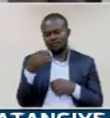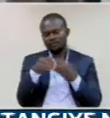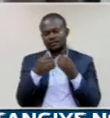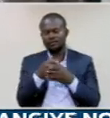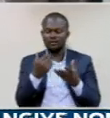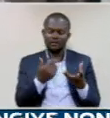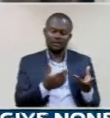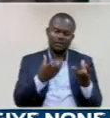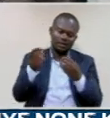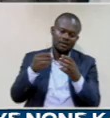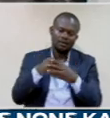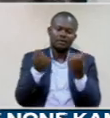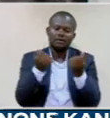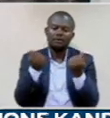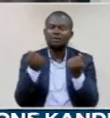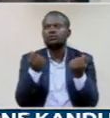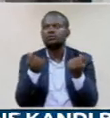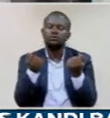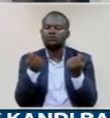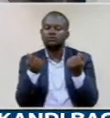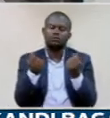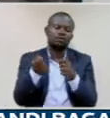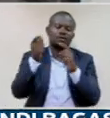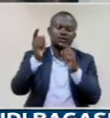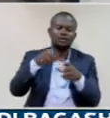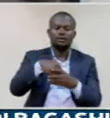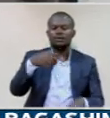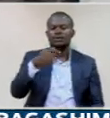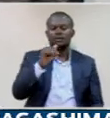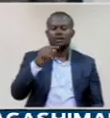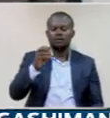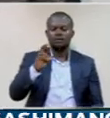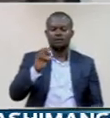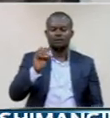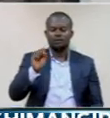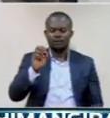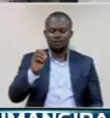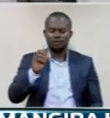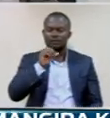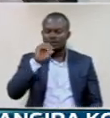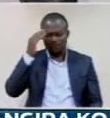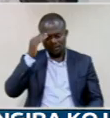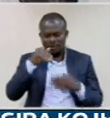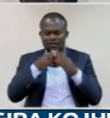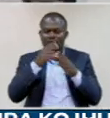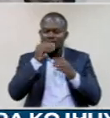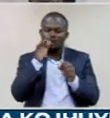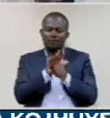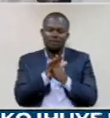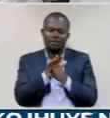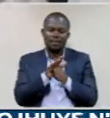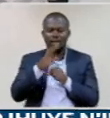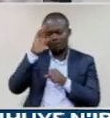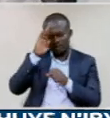ndabatwara rero tugeze mu giporoso umwe aragiye gusigara mu giporoso sinzi ibintu bavuze batumvikana bavuga cyane